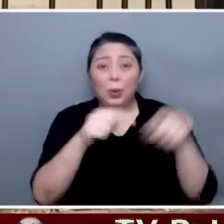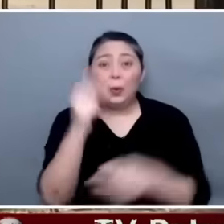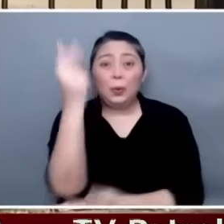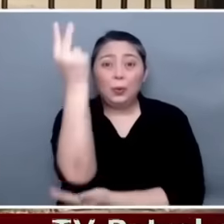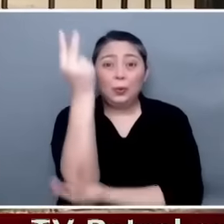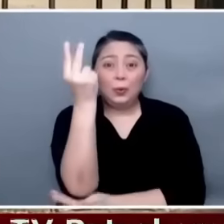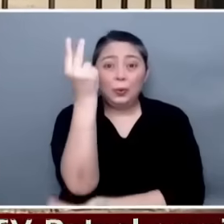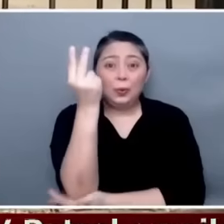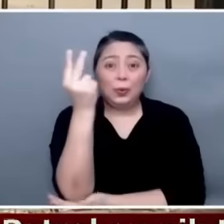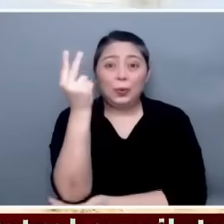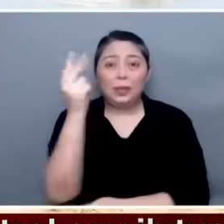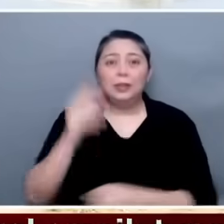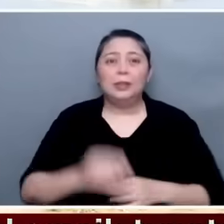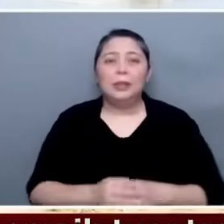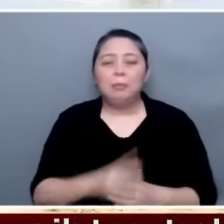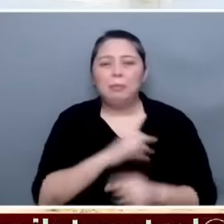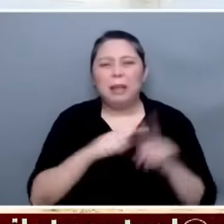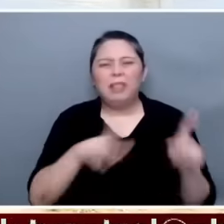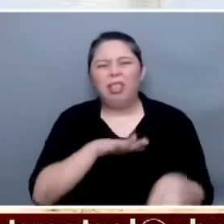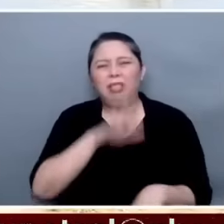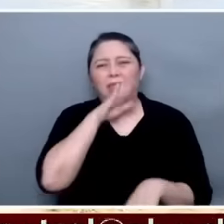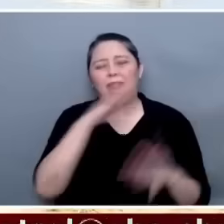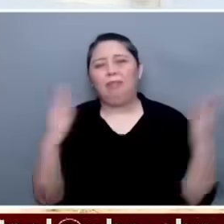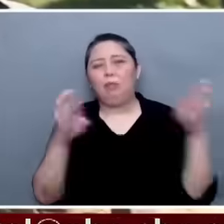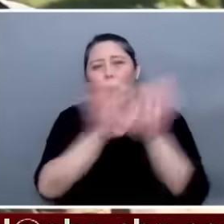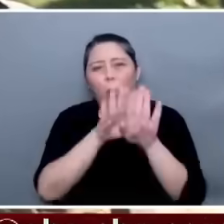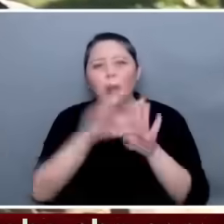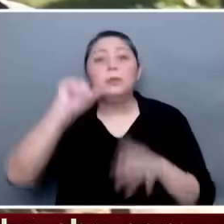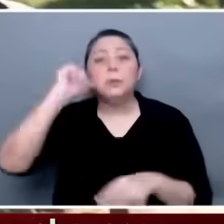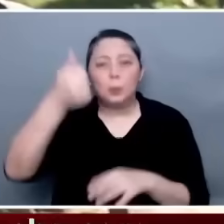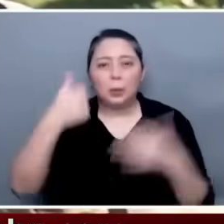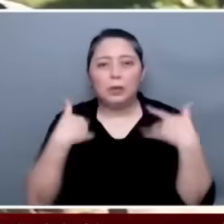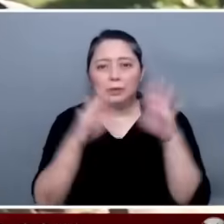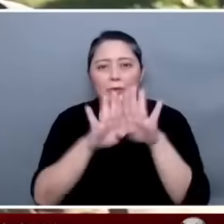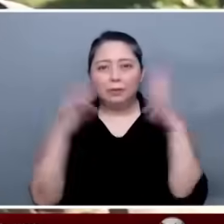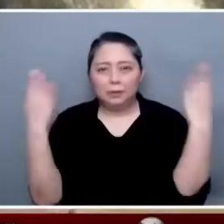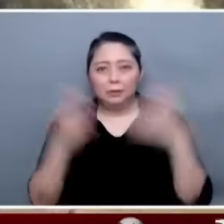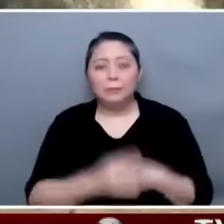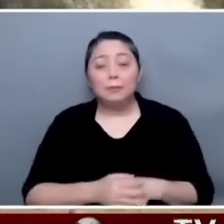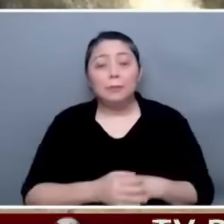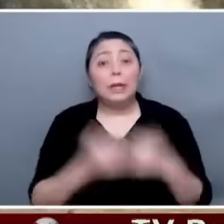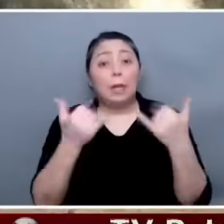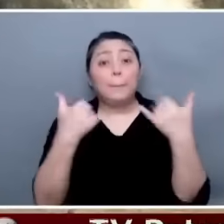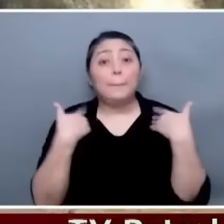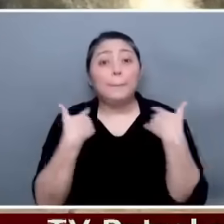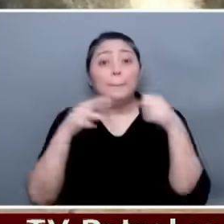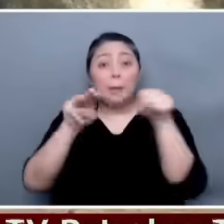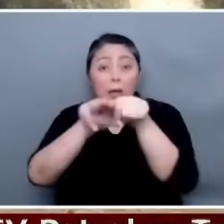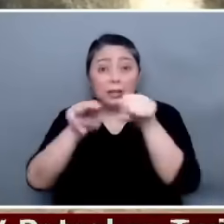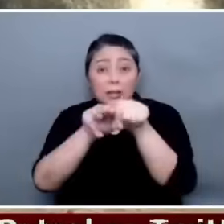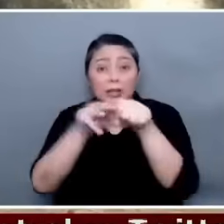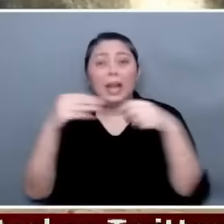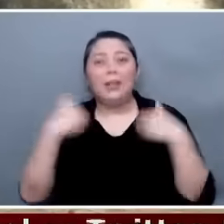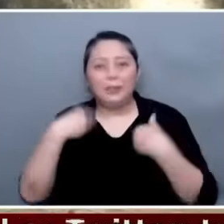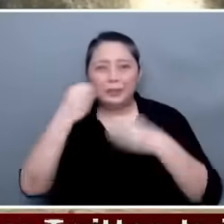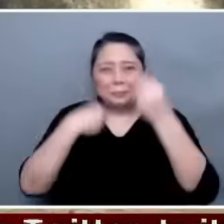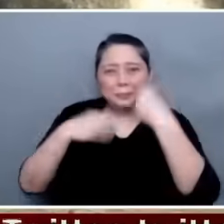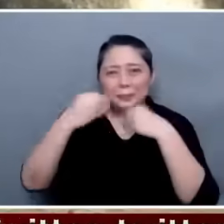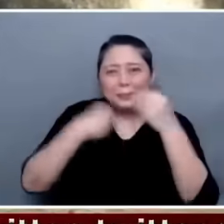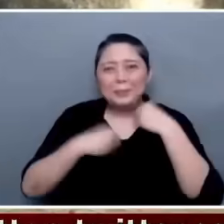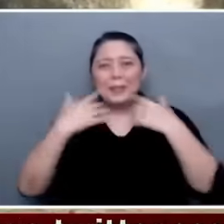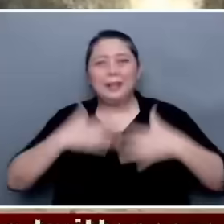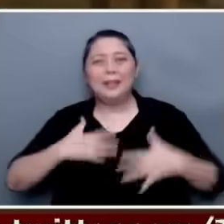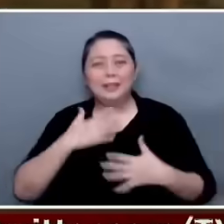at bukas pa ulit bubuksan. Sa Marikina, may ilang pamilya din ang nagpiknik sa riverbanks.